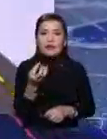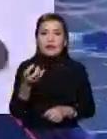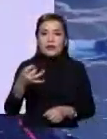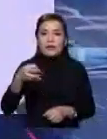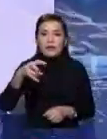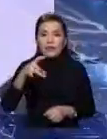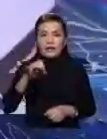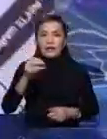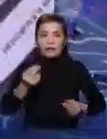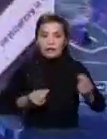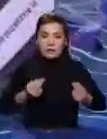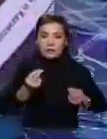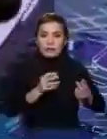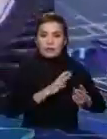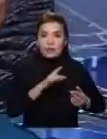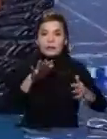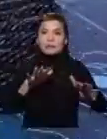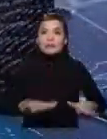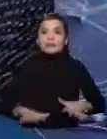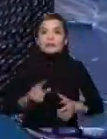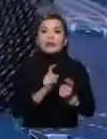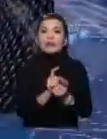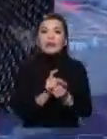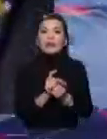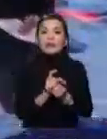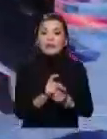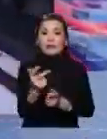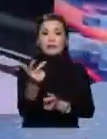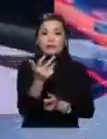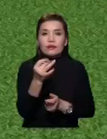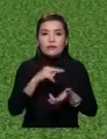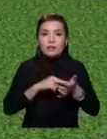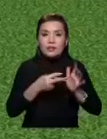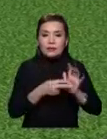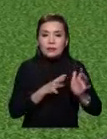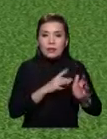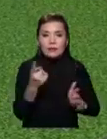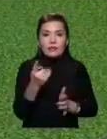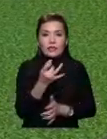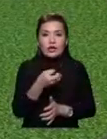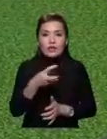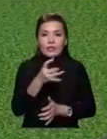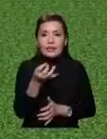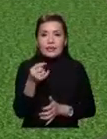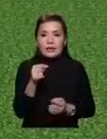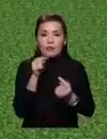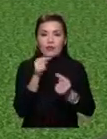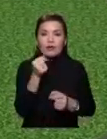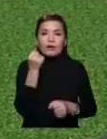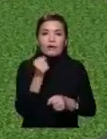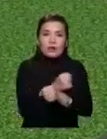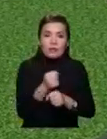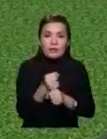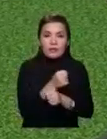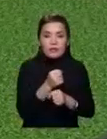Феррейра кездесті. Жеңіл салмақтағы жекпе-жек 3 раундқа жоспарланғанымен, 1-ші раундта Идрис қарсыласын соққымен